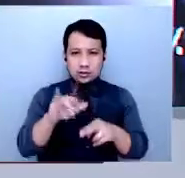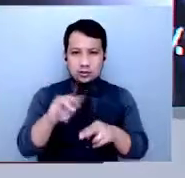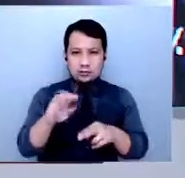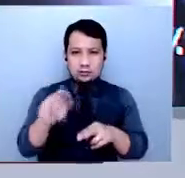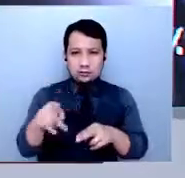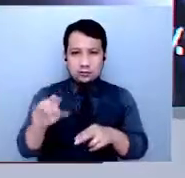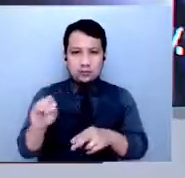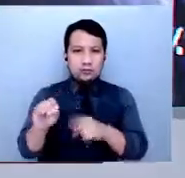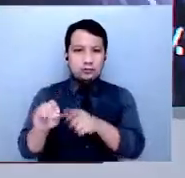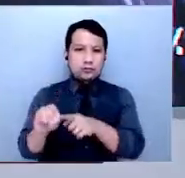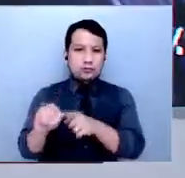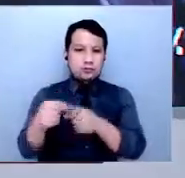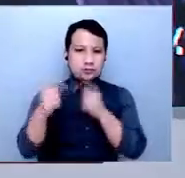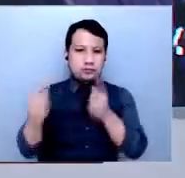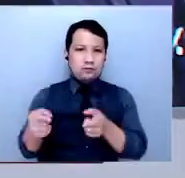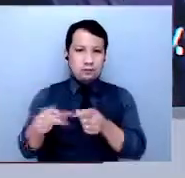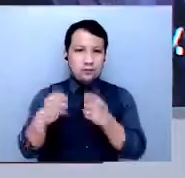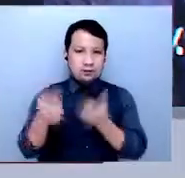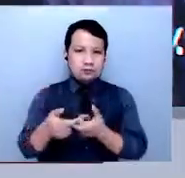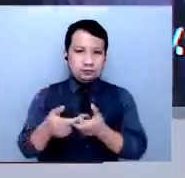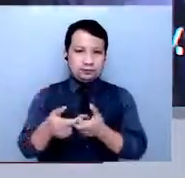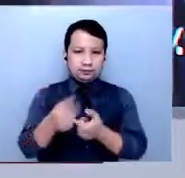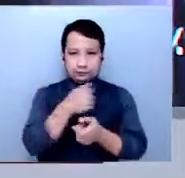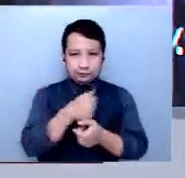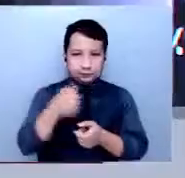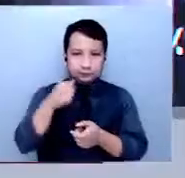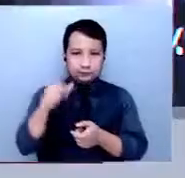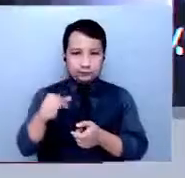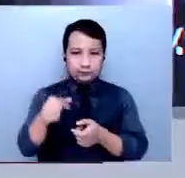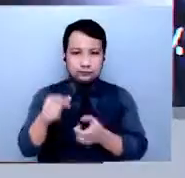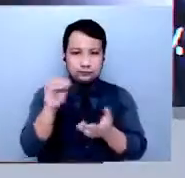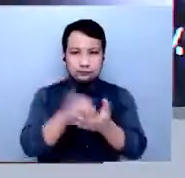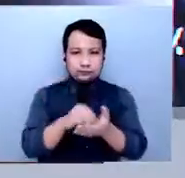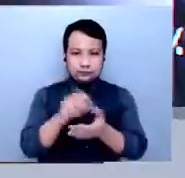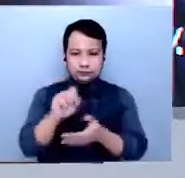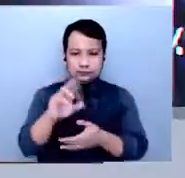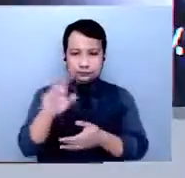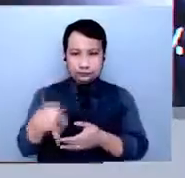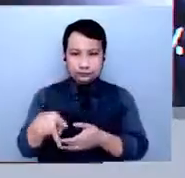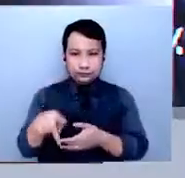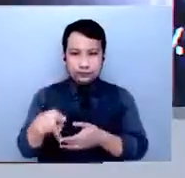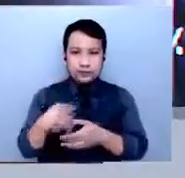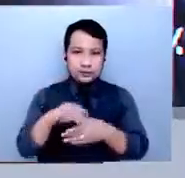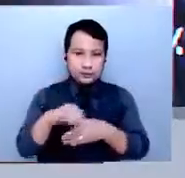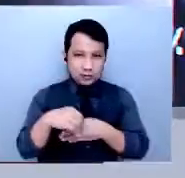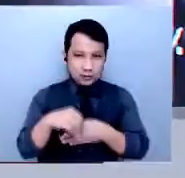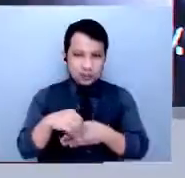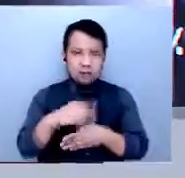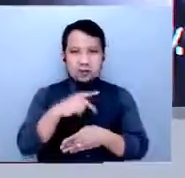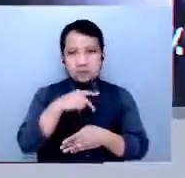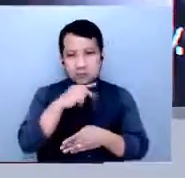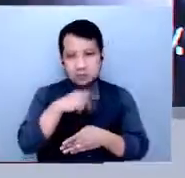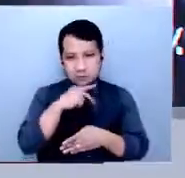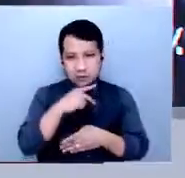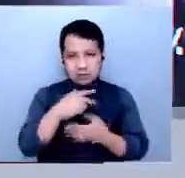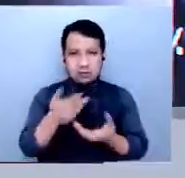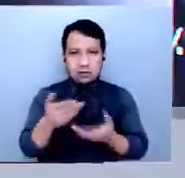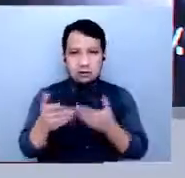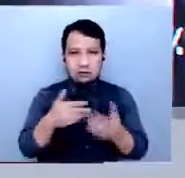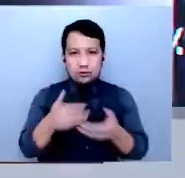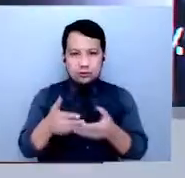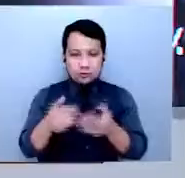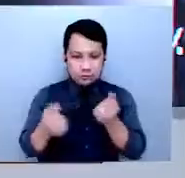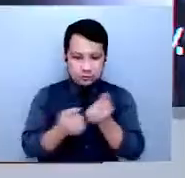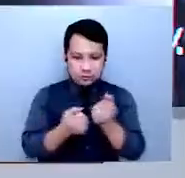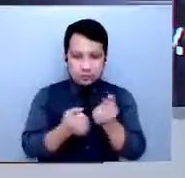ang samahang industriya ng agrikultura sa pagtatakda ng SRP pa sa karneng baboy. Baka raw makaapekto ito sa supply ng